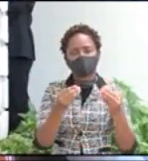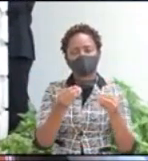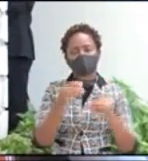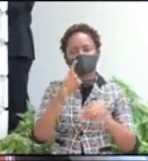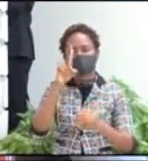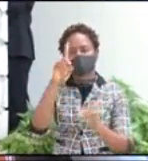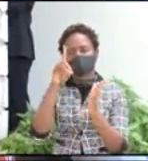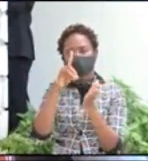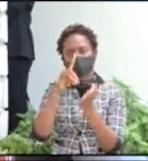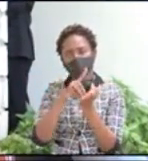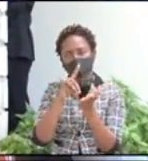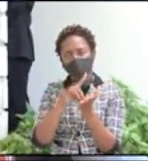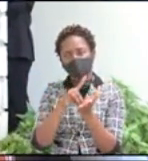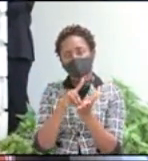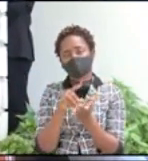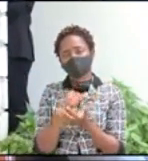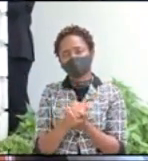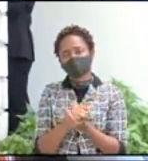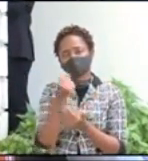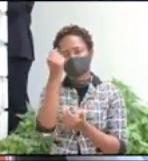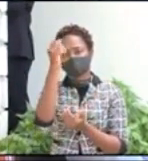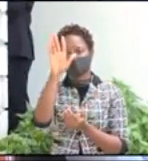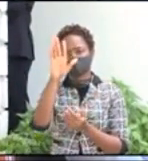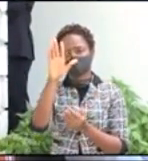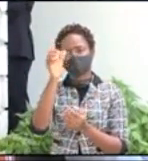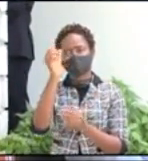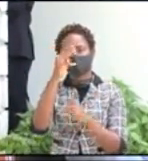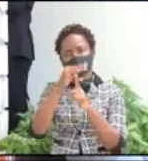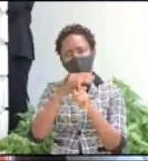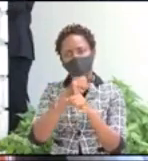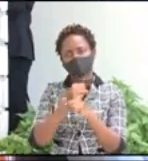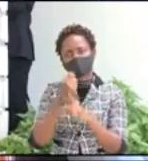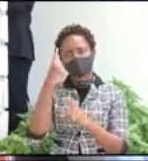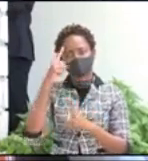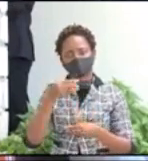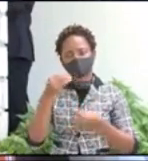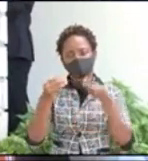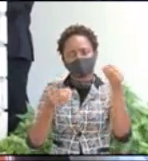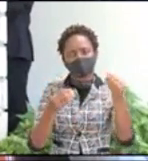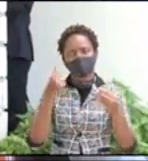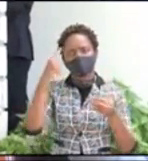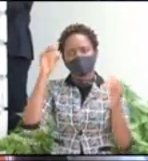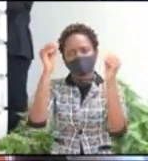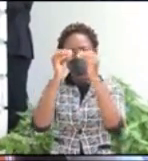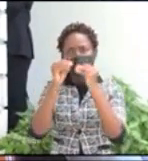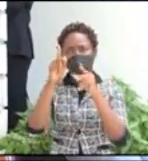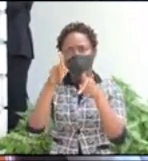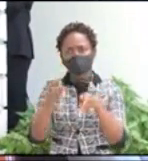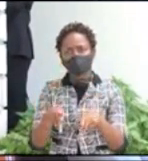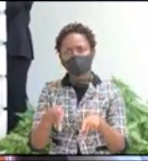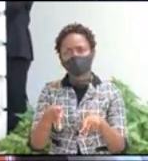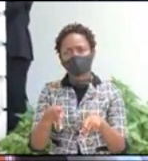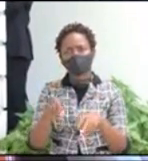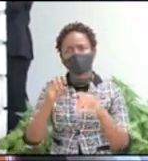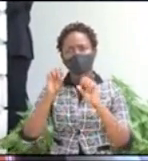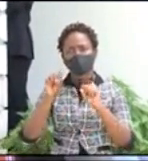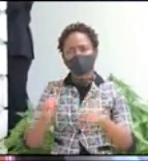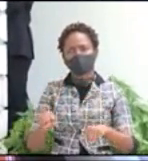était gagné parce que moi croit était un délai pour 15 mars nous décider longer pour permettre plus monde qu'à